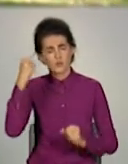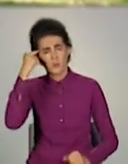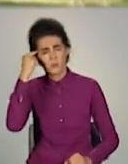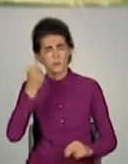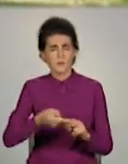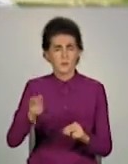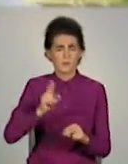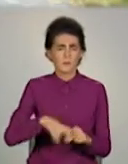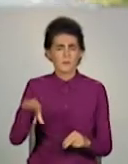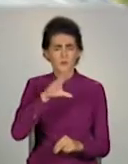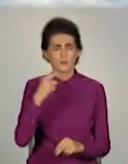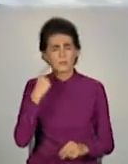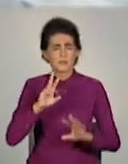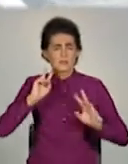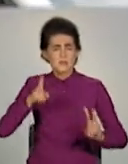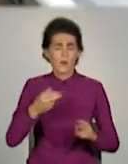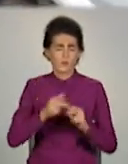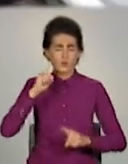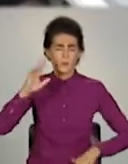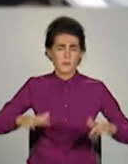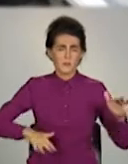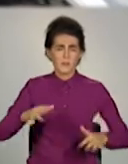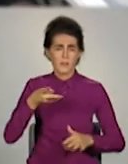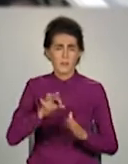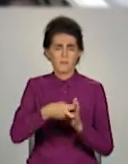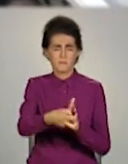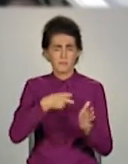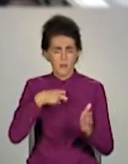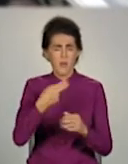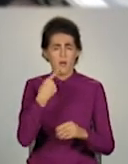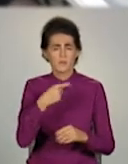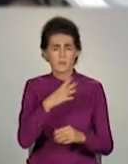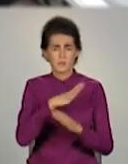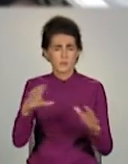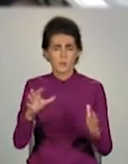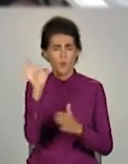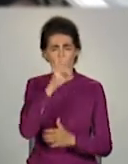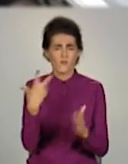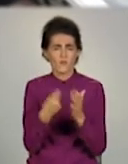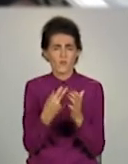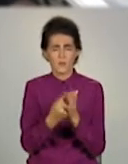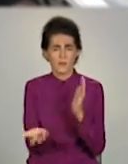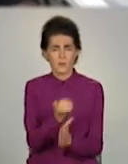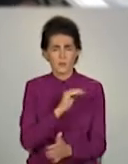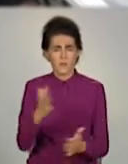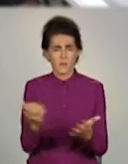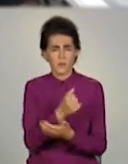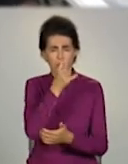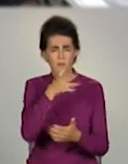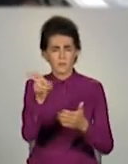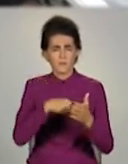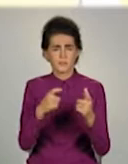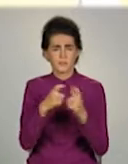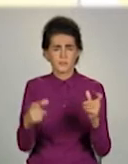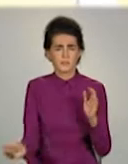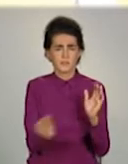пыталась, я там и головой крутила, и все делала. Но мне пишут, что данных о моей вакцине не найдено, и я не смогла подтянуть сертификат в эту в